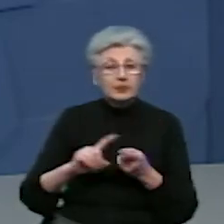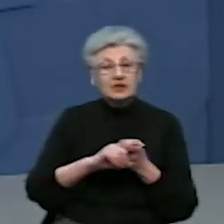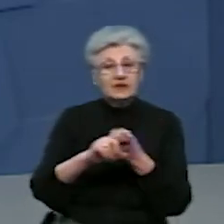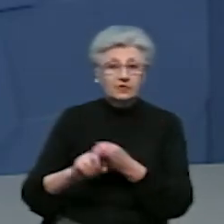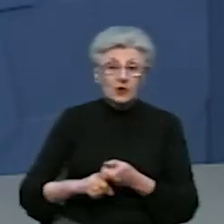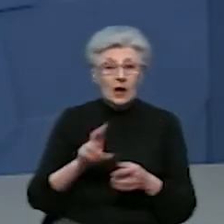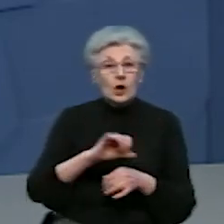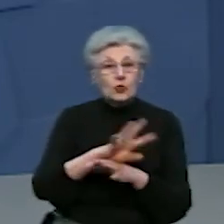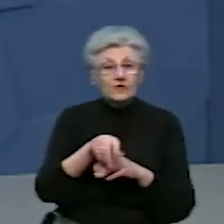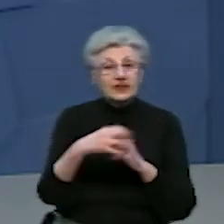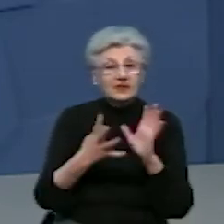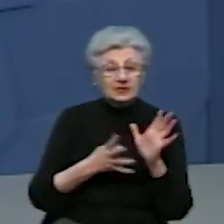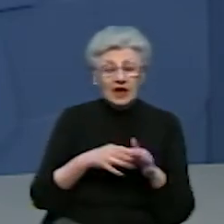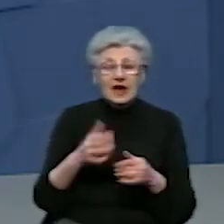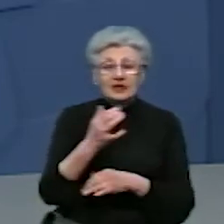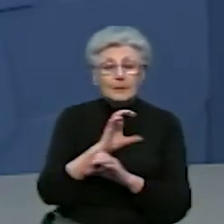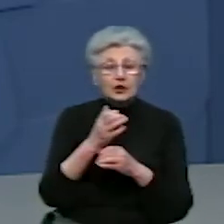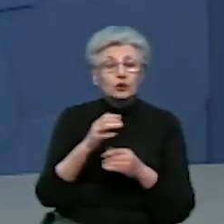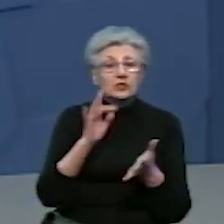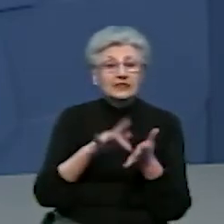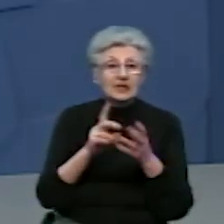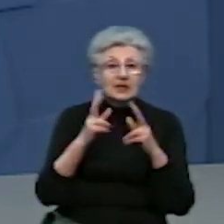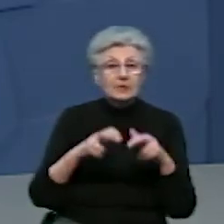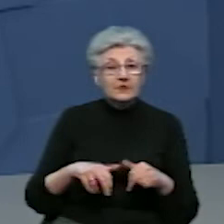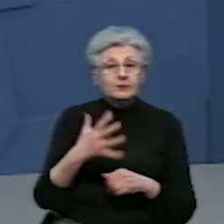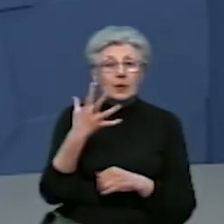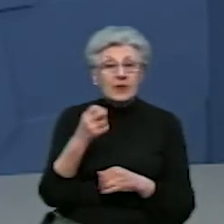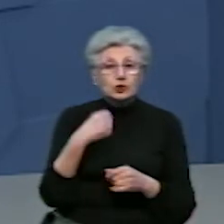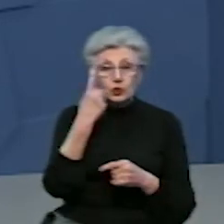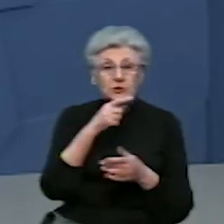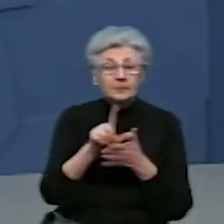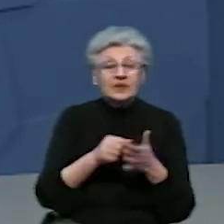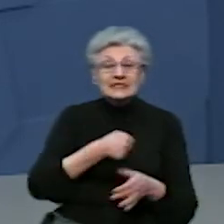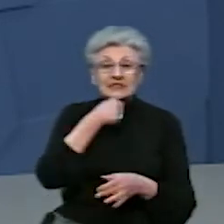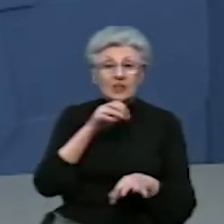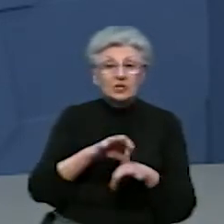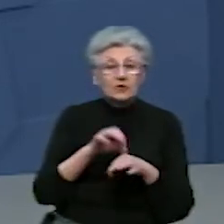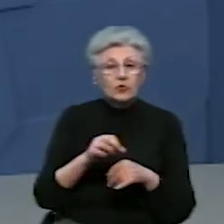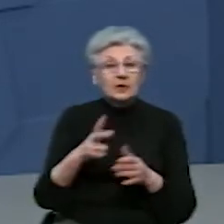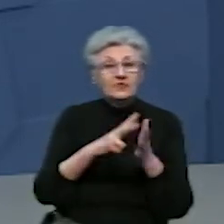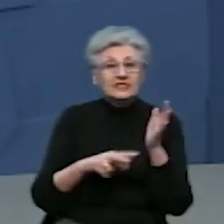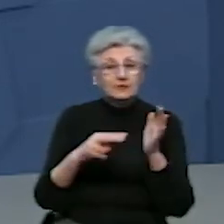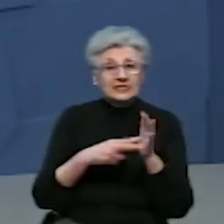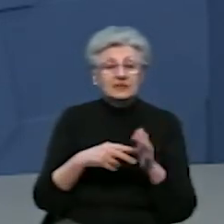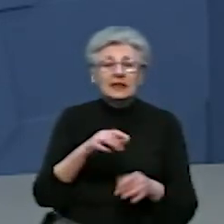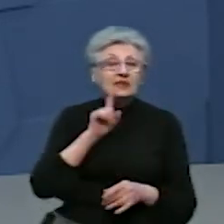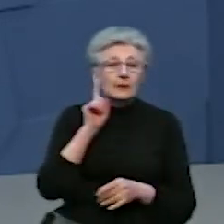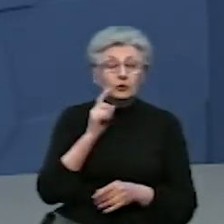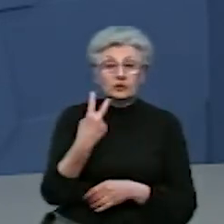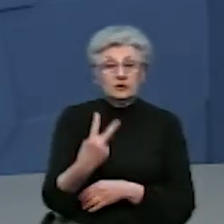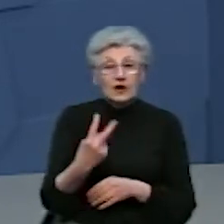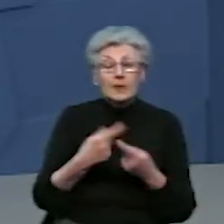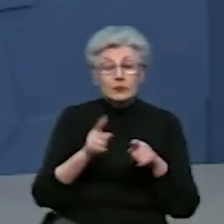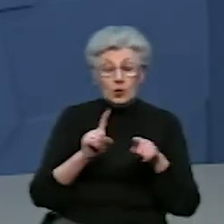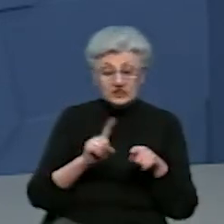COVID-19. Лабораторний центр дослідив майже 500 зразків аналізів. Найстаршому хворому 87 років, наймолодшому – 2. Про це Суспільному